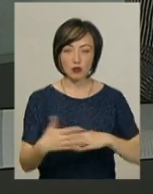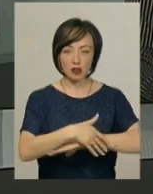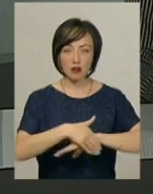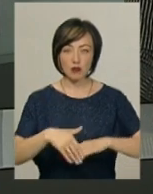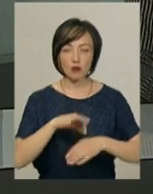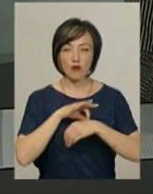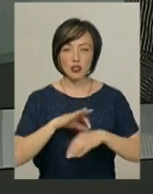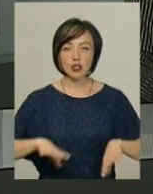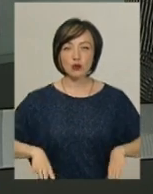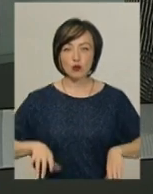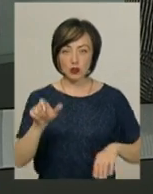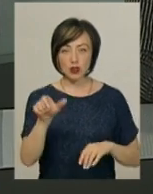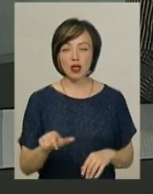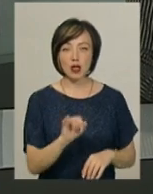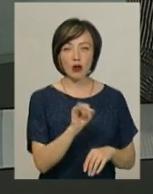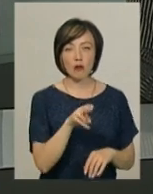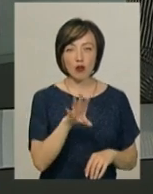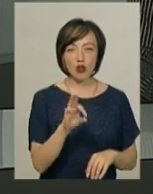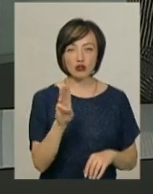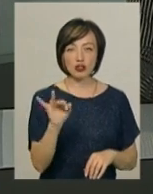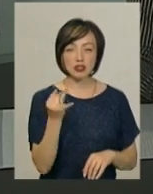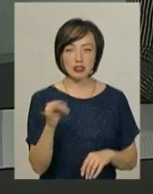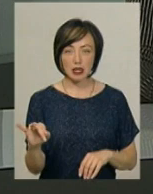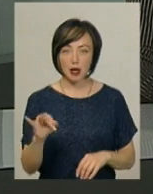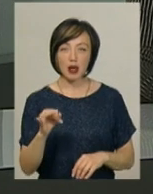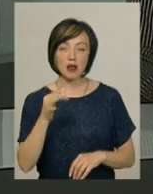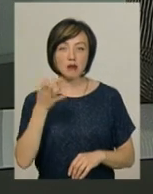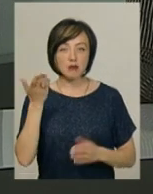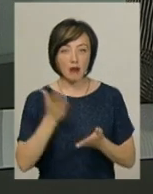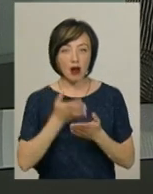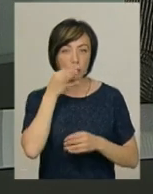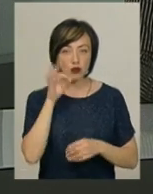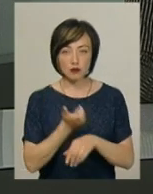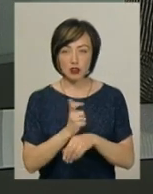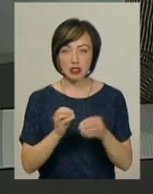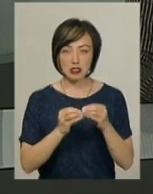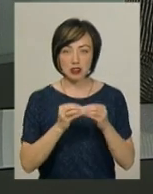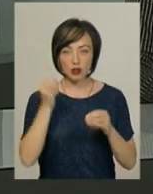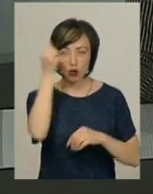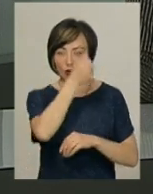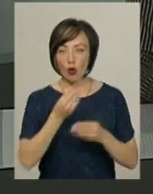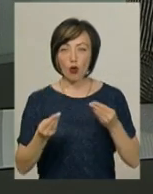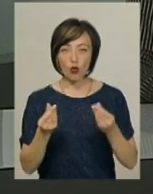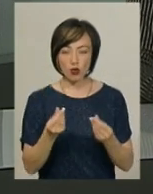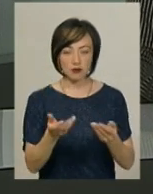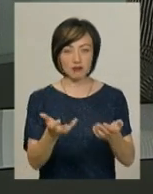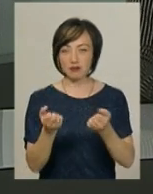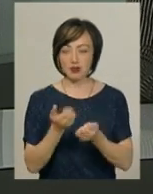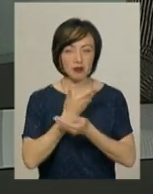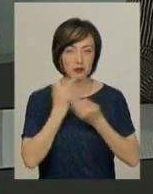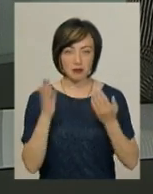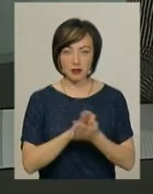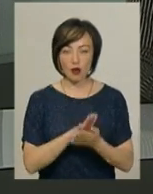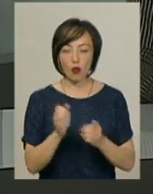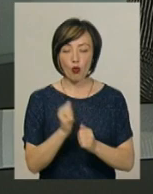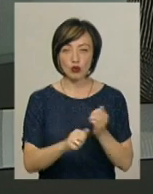Їх проводить інструктор Ігор Плущинський, який практикує індійську гімнастику більше 10 років. Він розповів, гроші за заняття не бере. Натомість